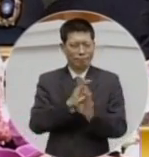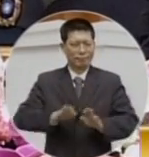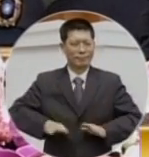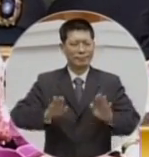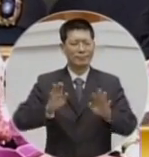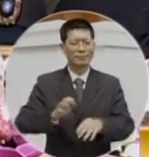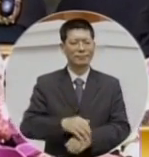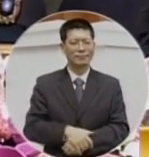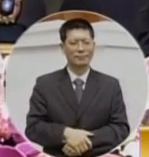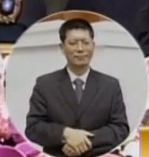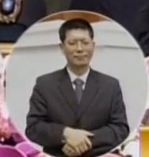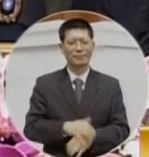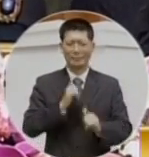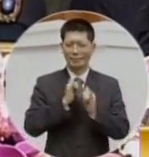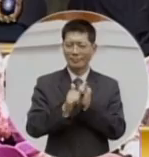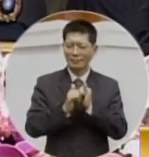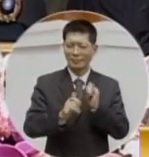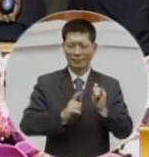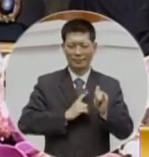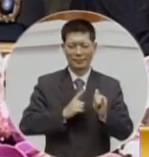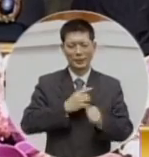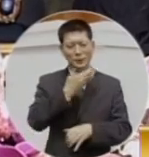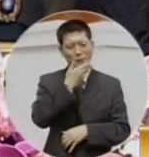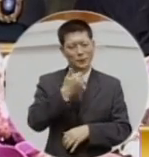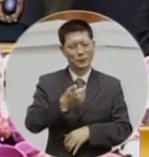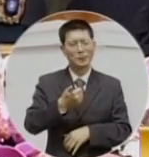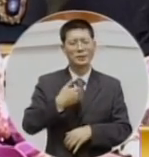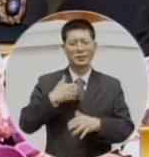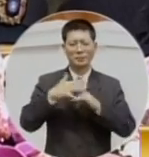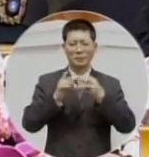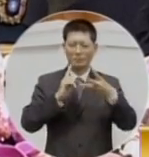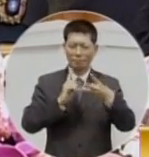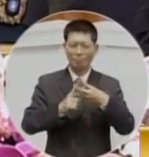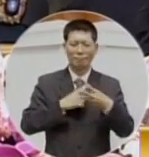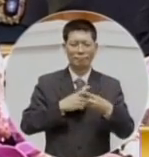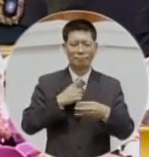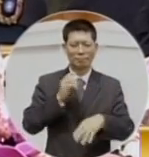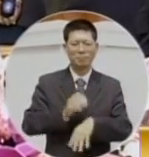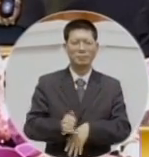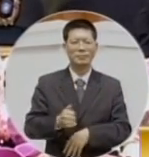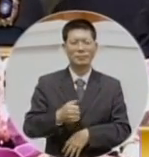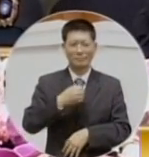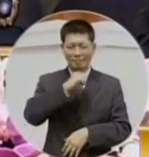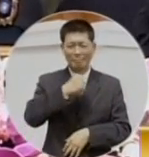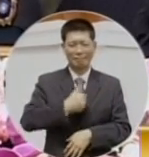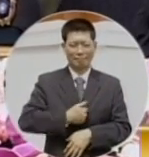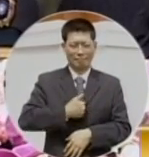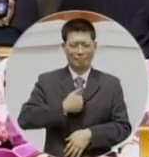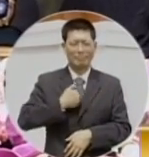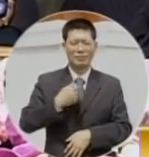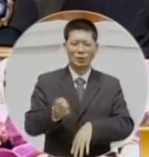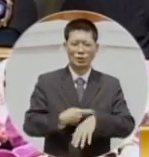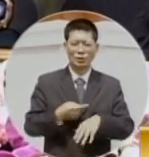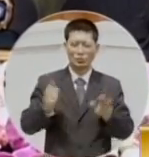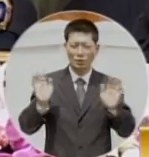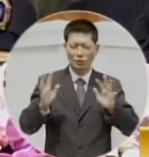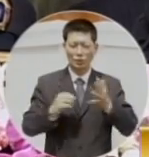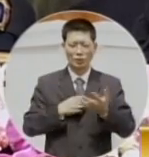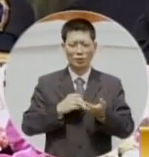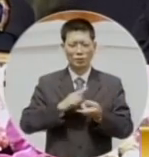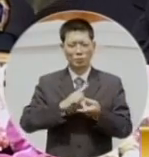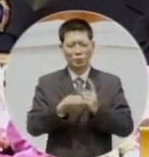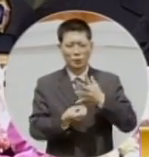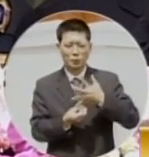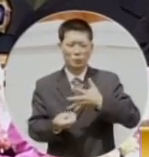展、社会建设、民主实现，台湾已经对囡仔当作